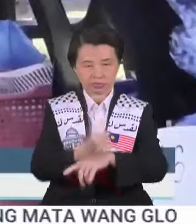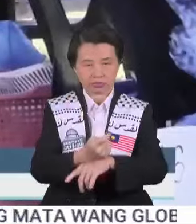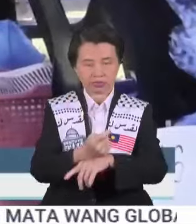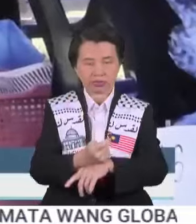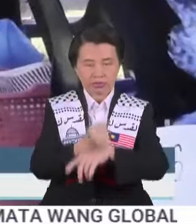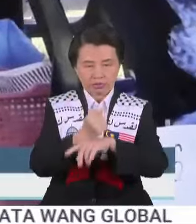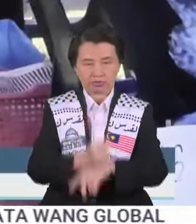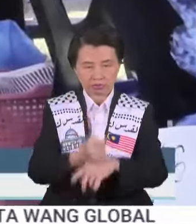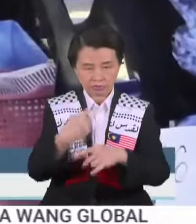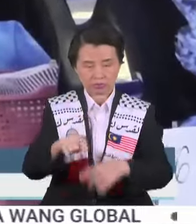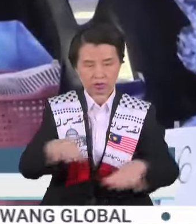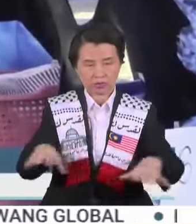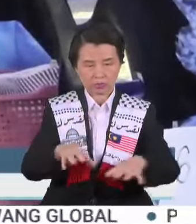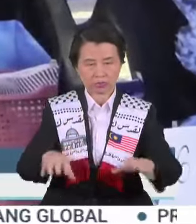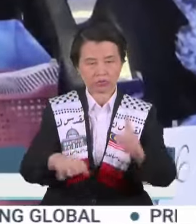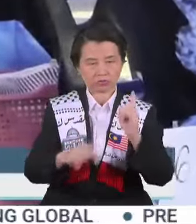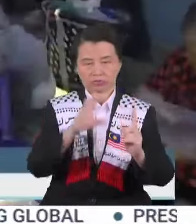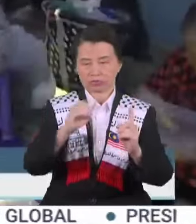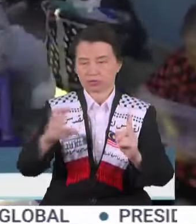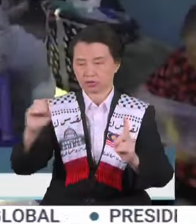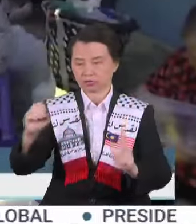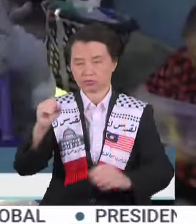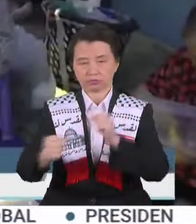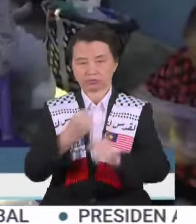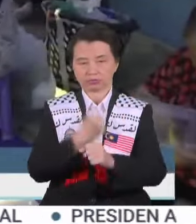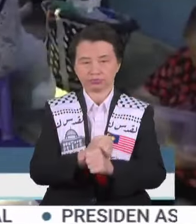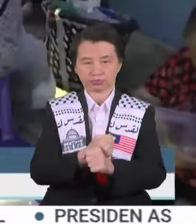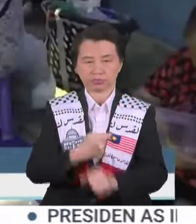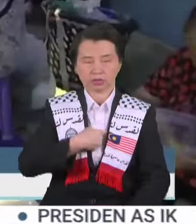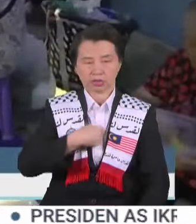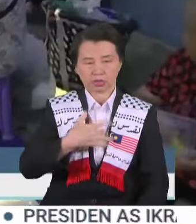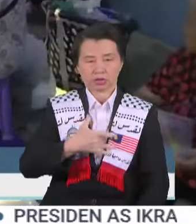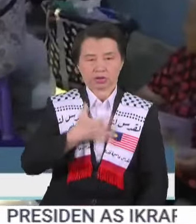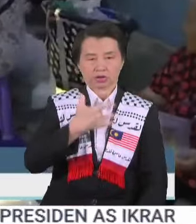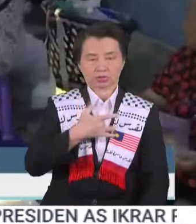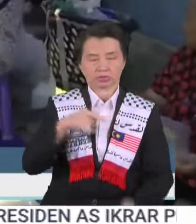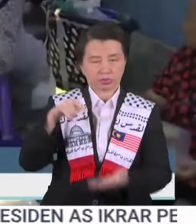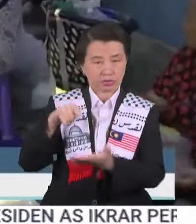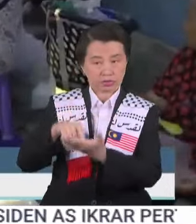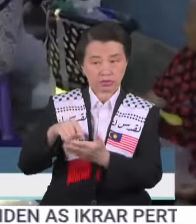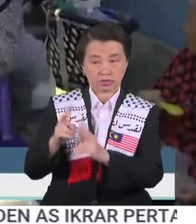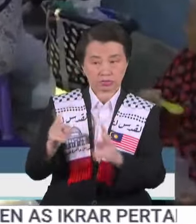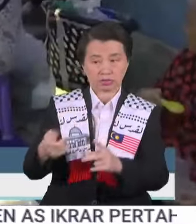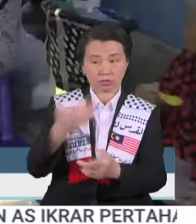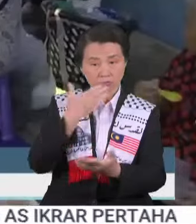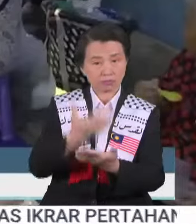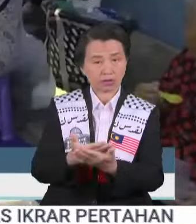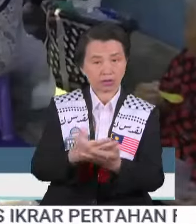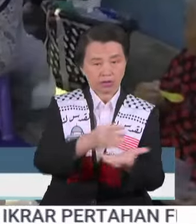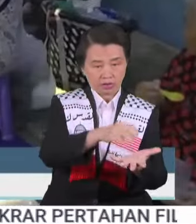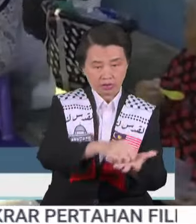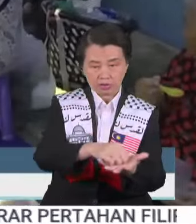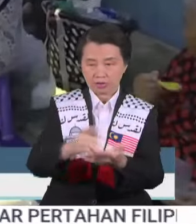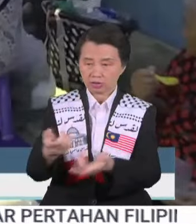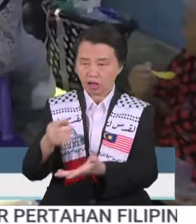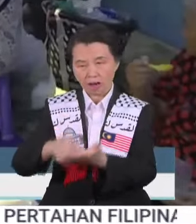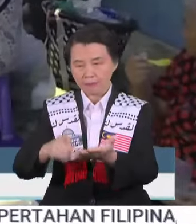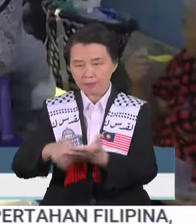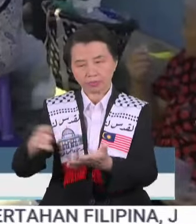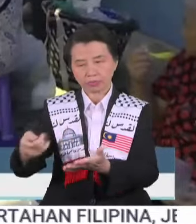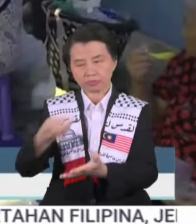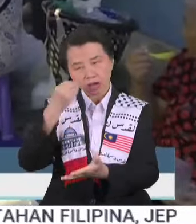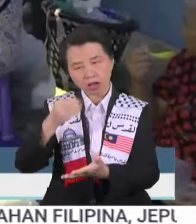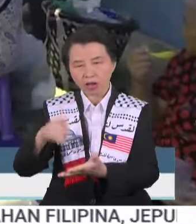mereka jalankan selama 100 tahun. Jadi saya rasa ini sangat baguslah untuk generasi muda untuk kenal